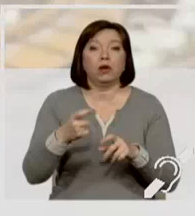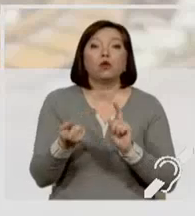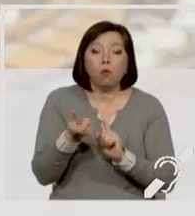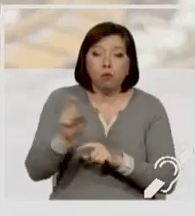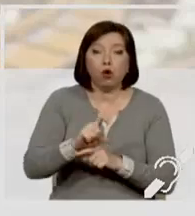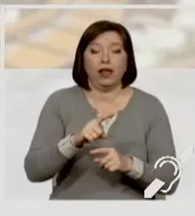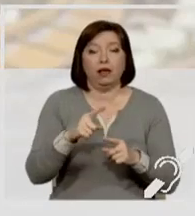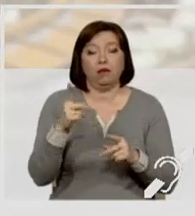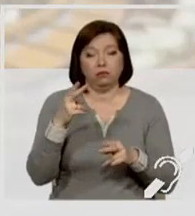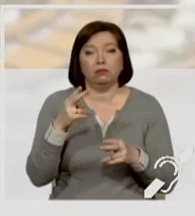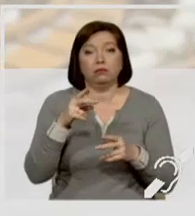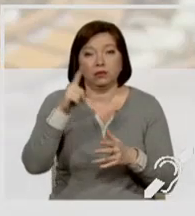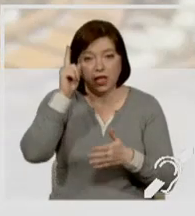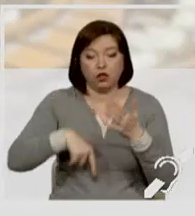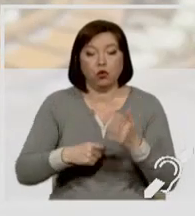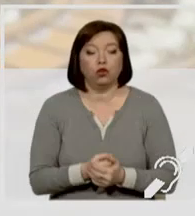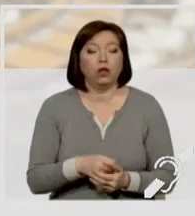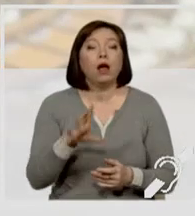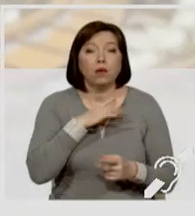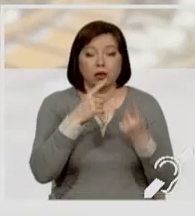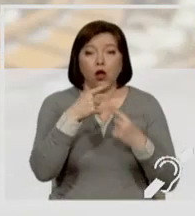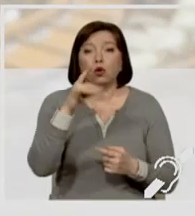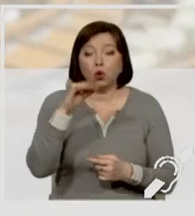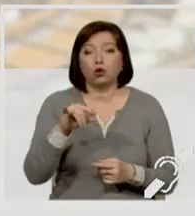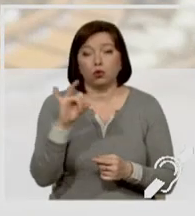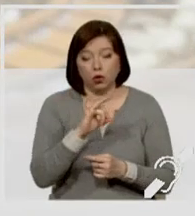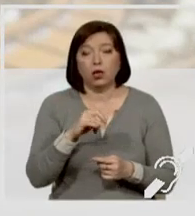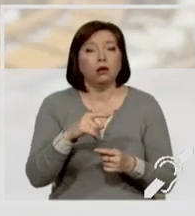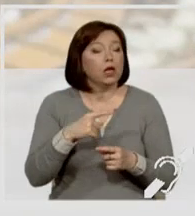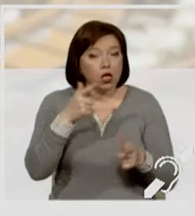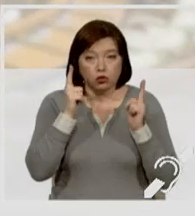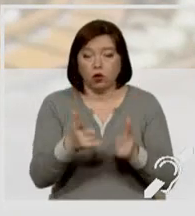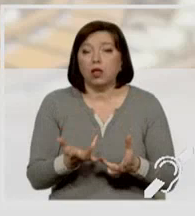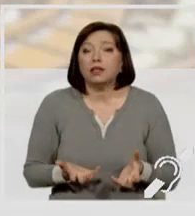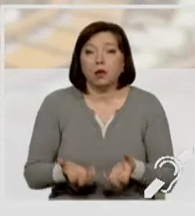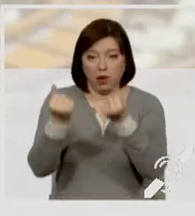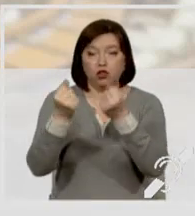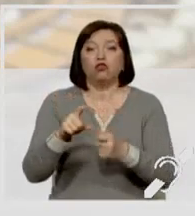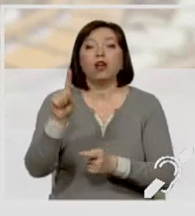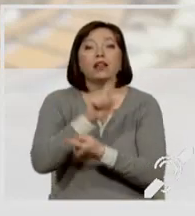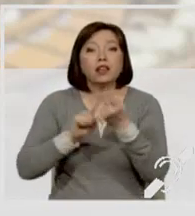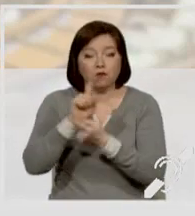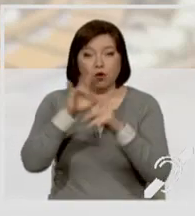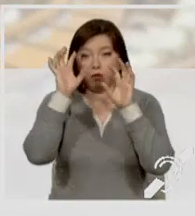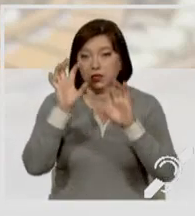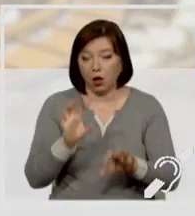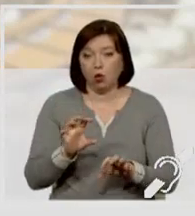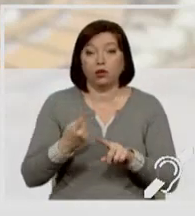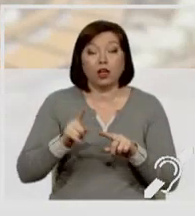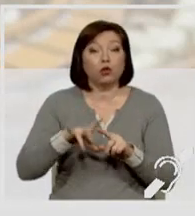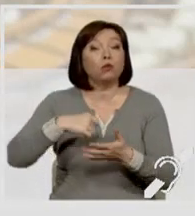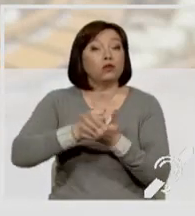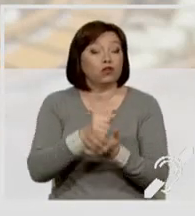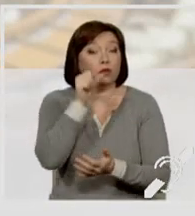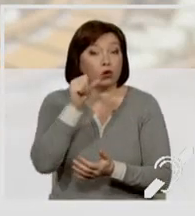discutat astăzi cu președintele Grosu și împreună reconfirmăm suportul deplin pentru reformele din domeniul transportului rutier adoptate anul